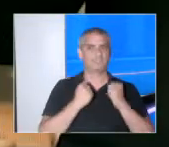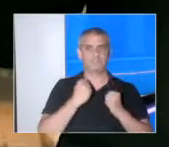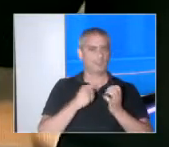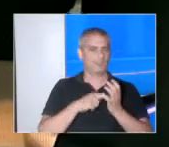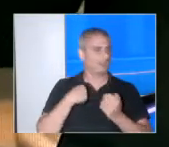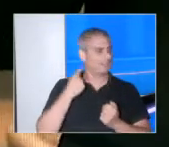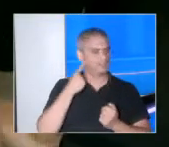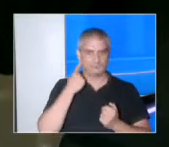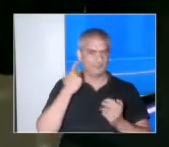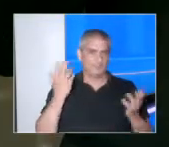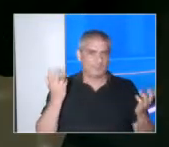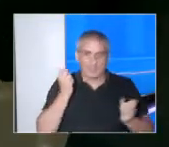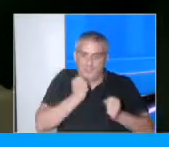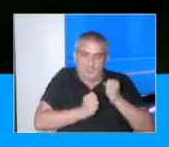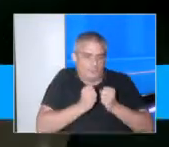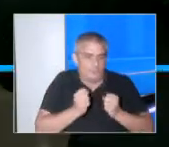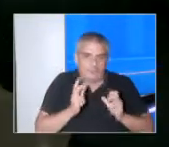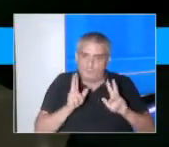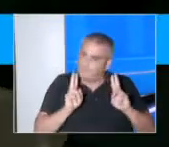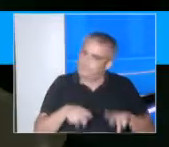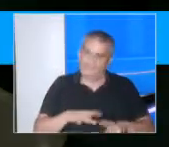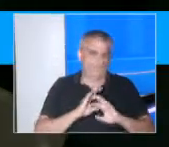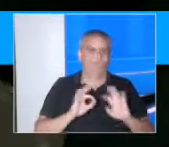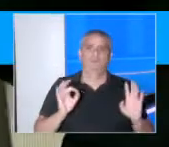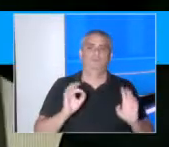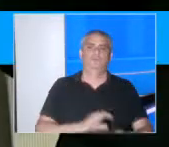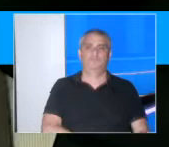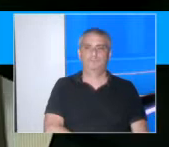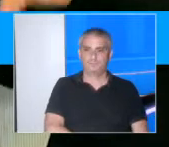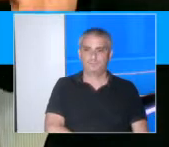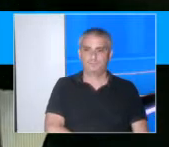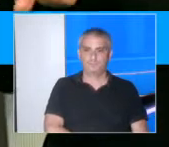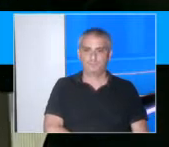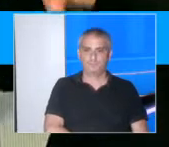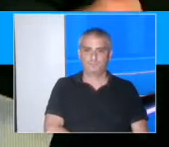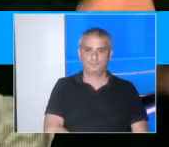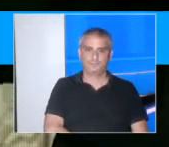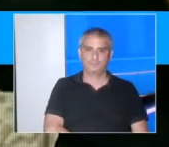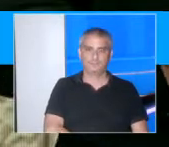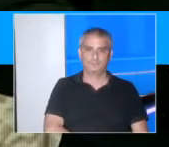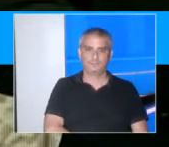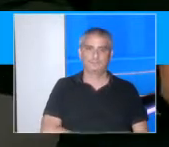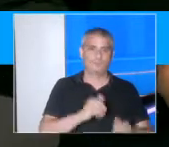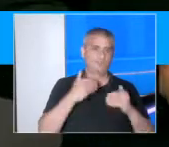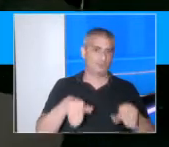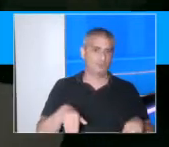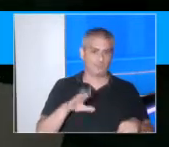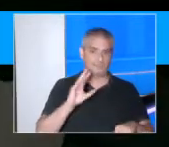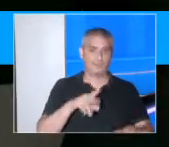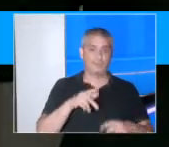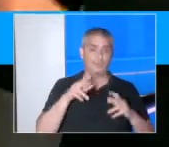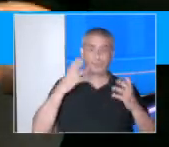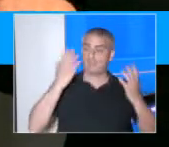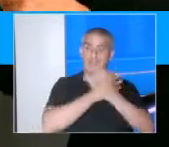לי זה נשמע קשה בצורה בלתי ניתנת לתיאור. גם משותק בגפיים התחתונים, גם